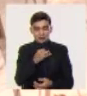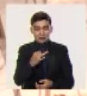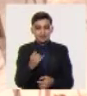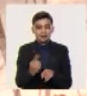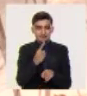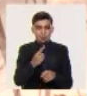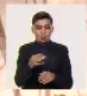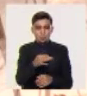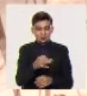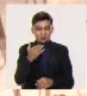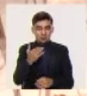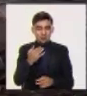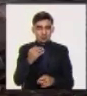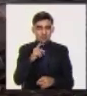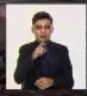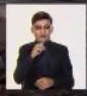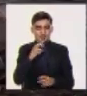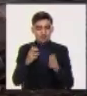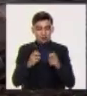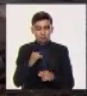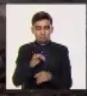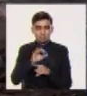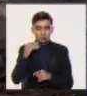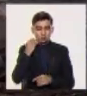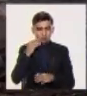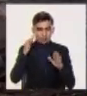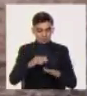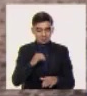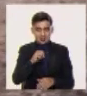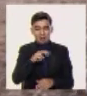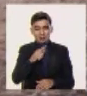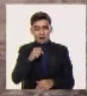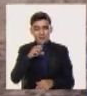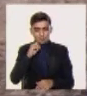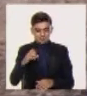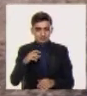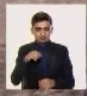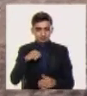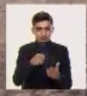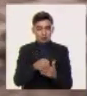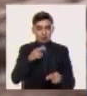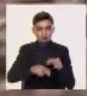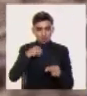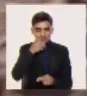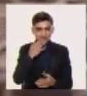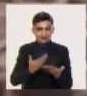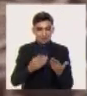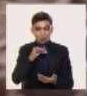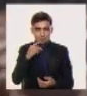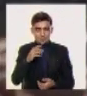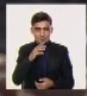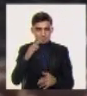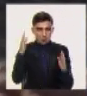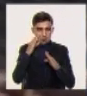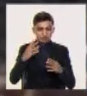отправляет все сырье в Туркестан. Так что в лучшем случае асфальт в Алгабасе постелят до конца года, если южная погода позволит